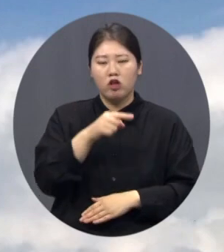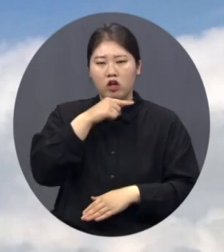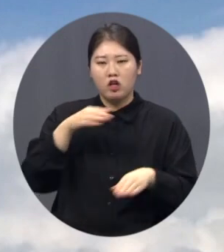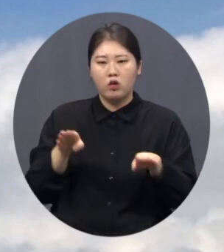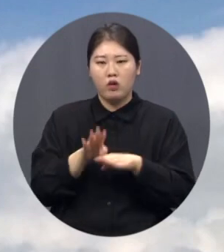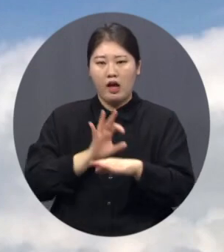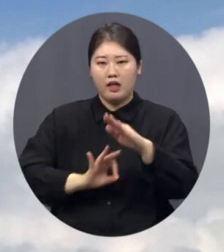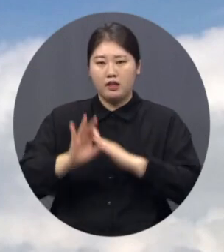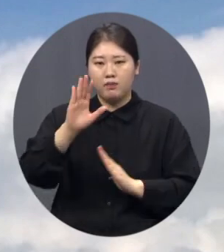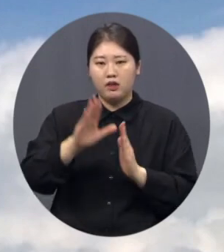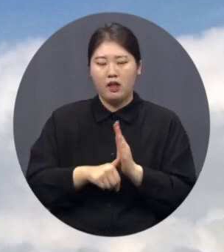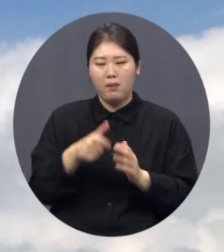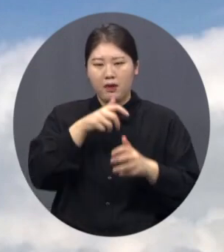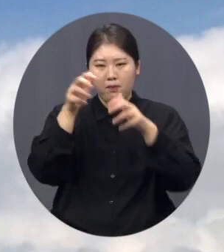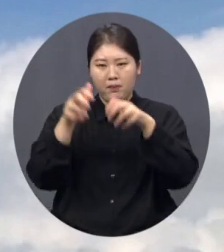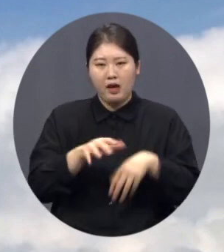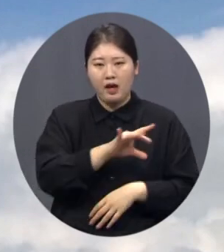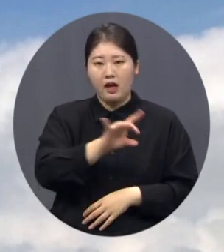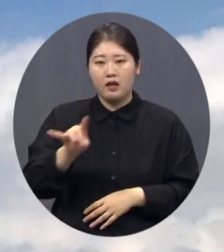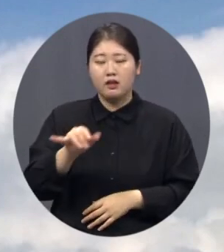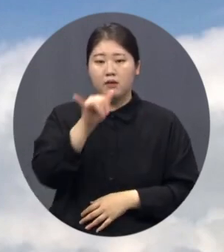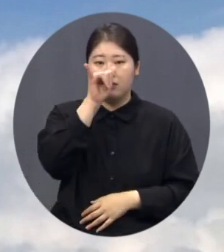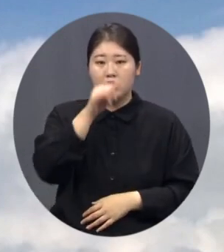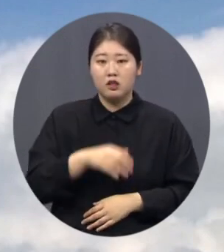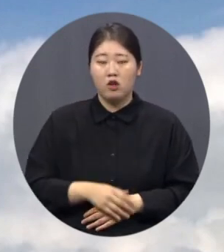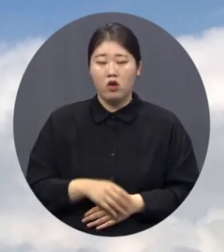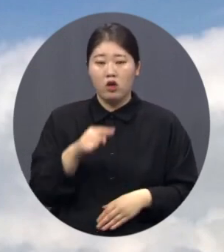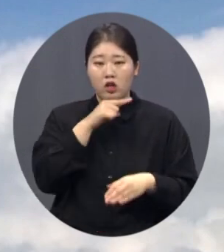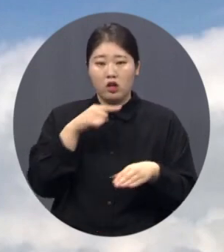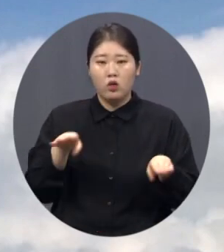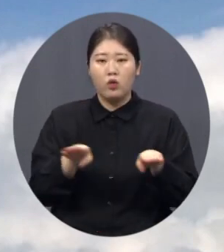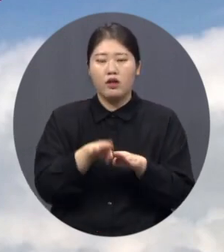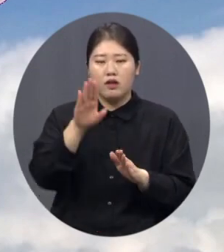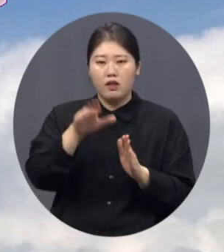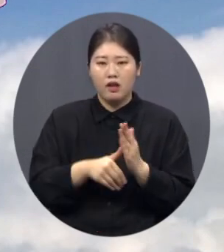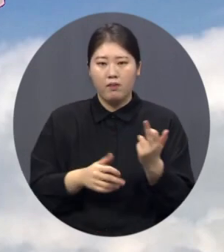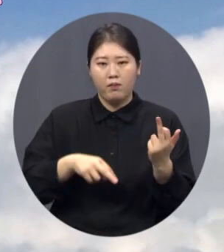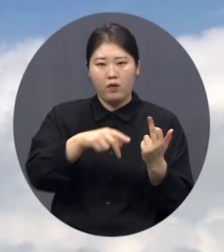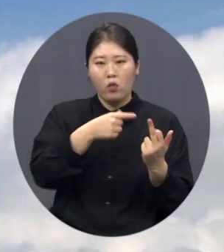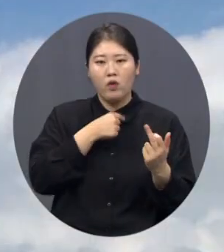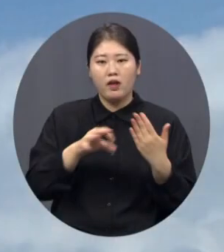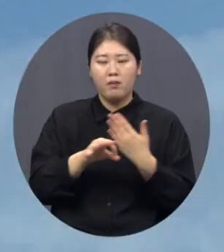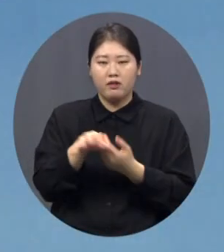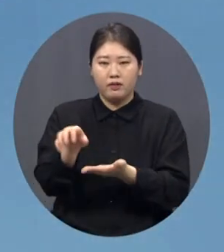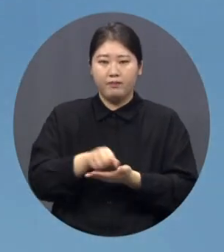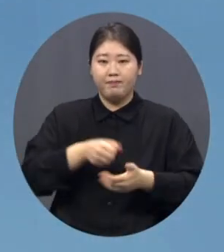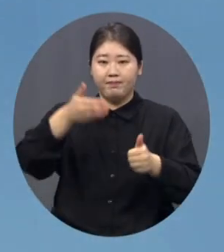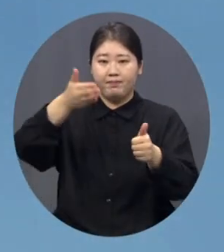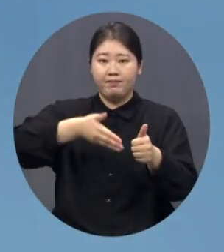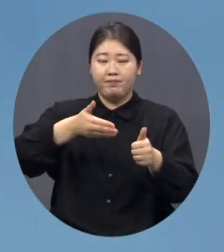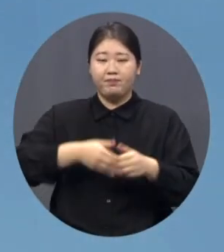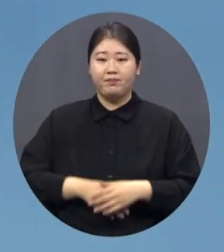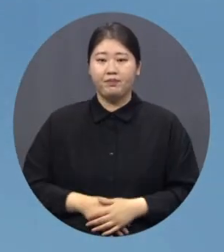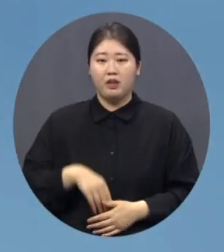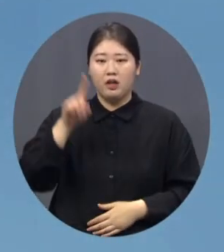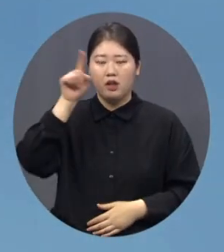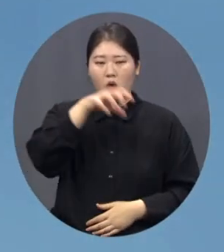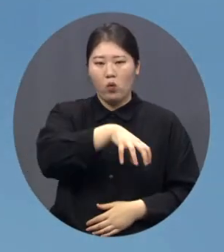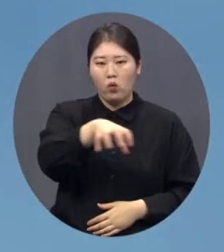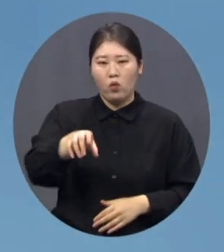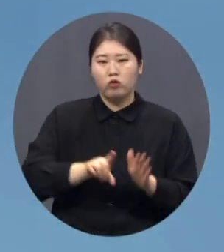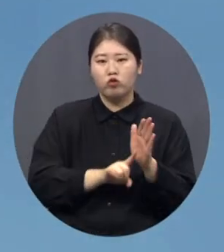비가 가끔 내리겠는데요 일요일 오전에 한라산 등반 계획하셨다면 참고하시기 바랍니다 자세한 내일 지역별 기온입니다